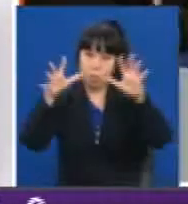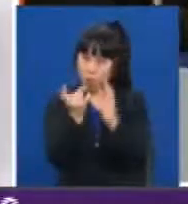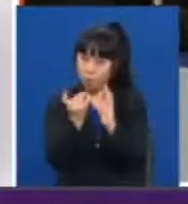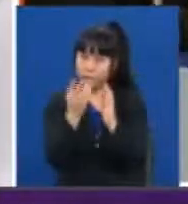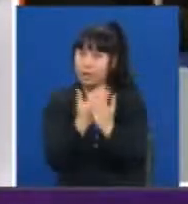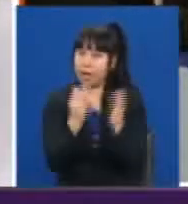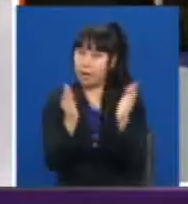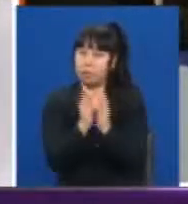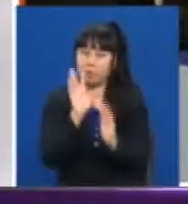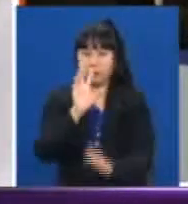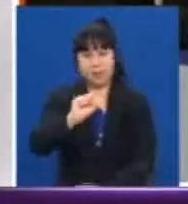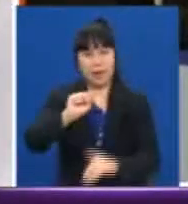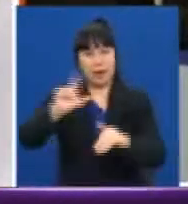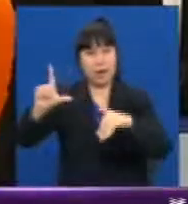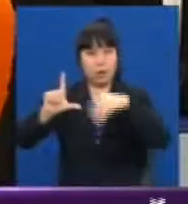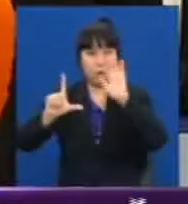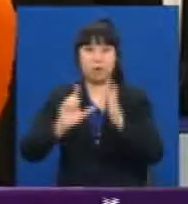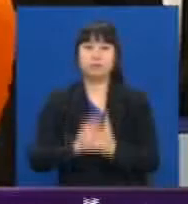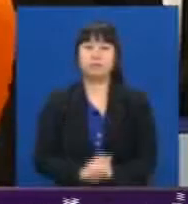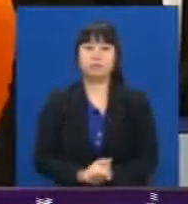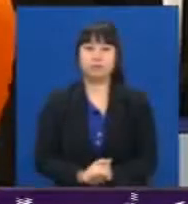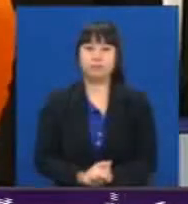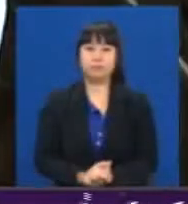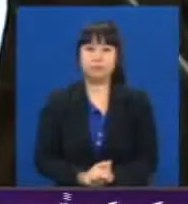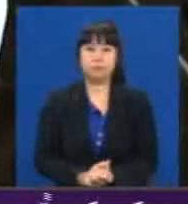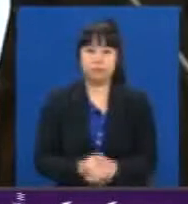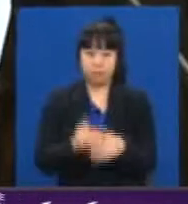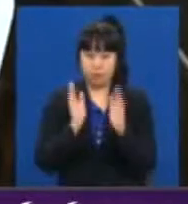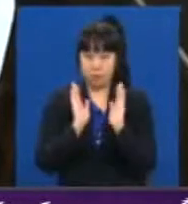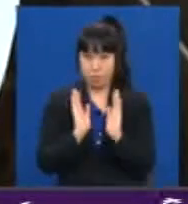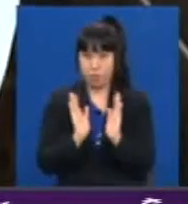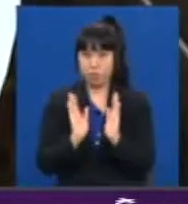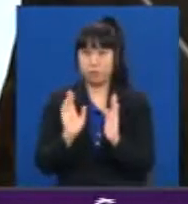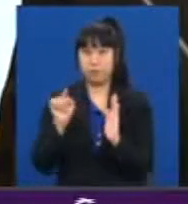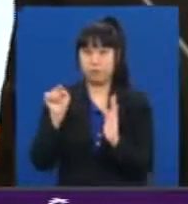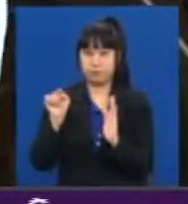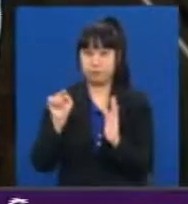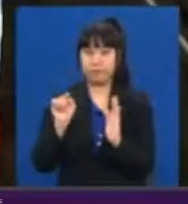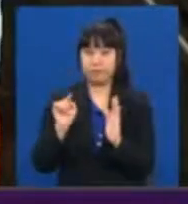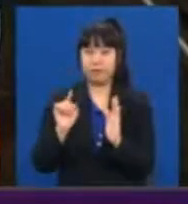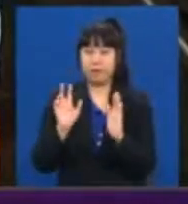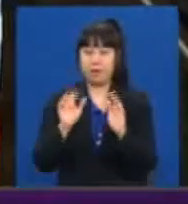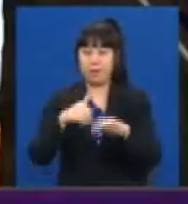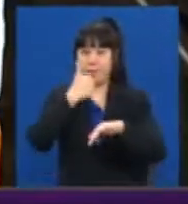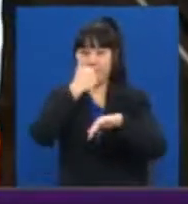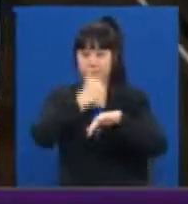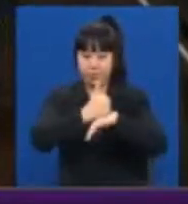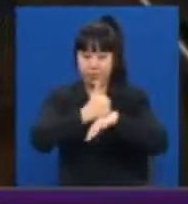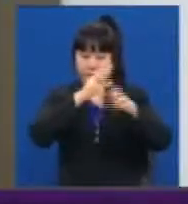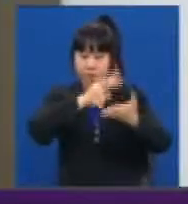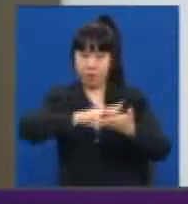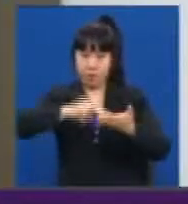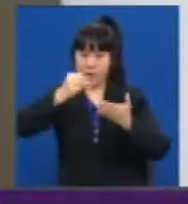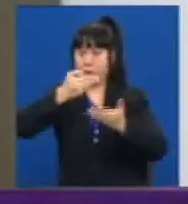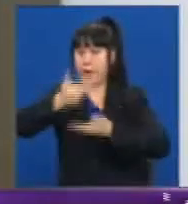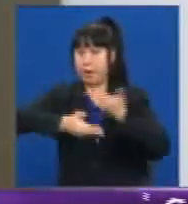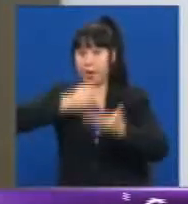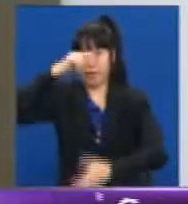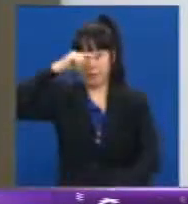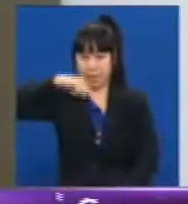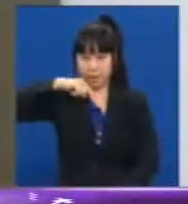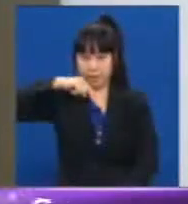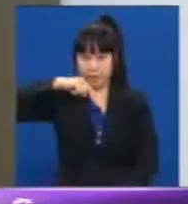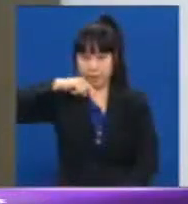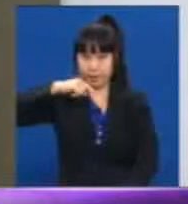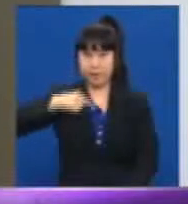นับแสนล้านบาททีเดียวค่ะถ้านี้ทางด้านนางสาวนางเสาวณีย์ไทยรุ่งโรจน์นะคะที่อธิการบดีมหาวิทยาลัยหอการค้าไทย